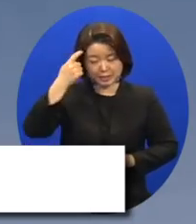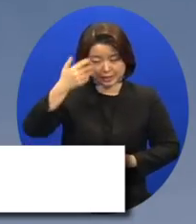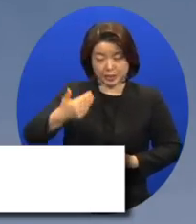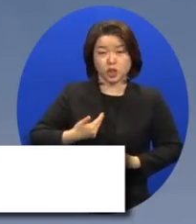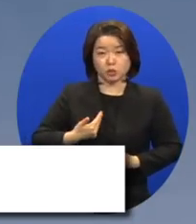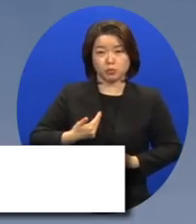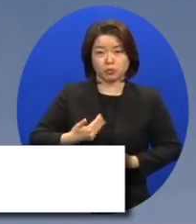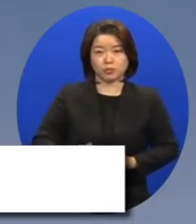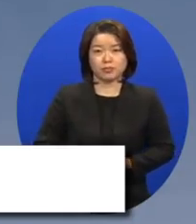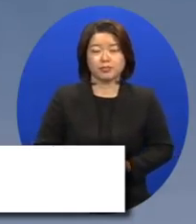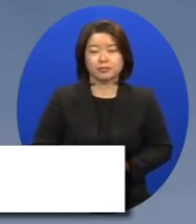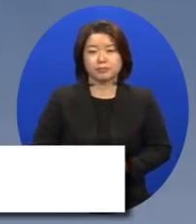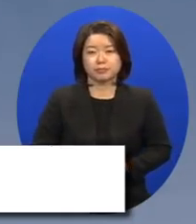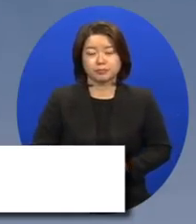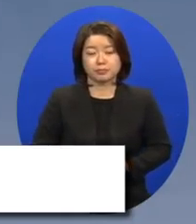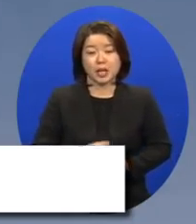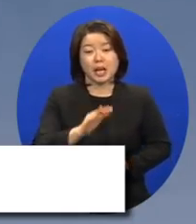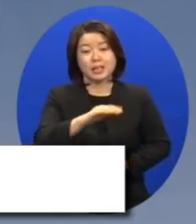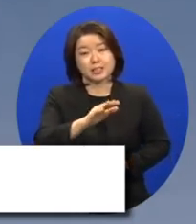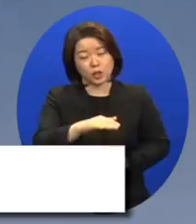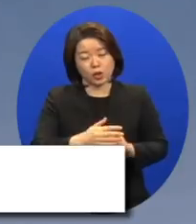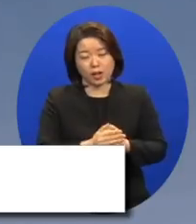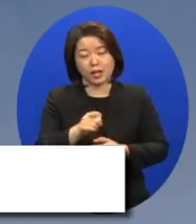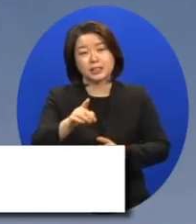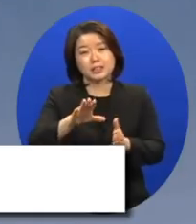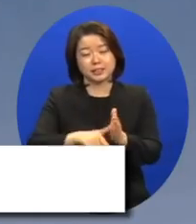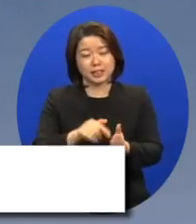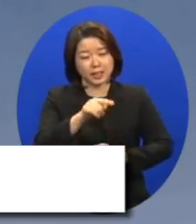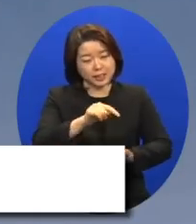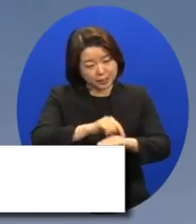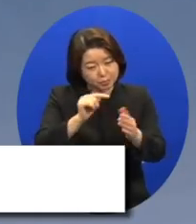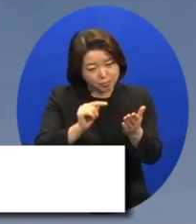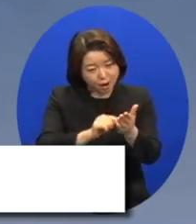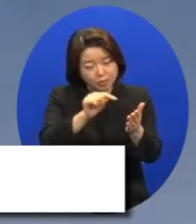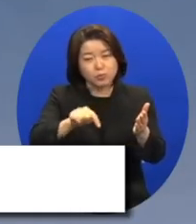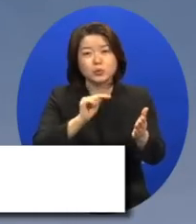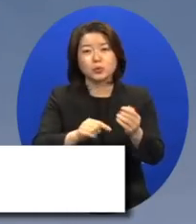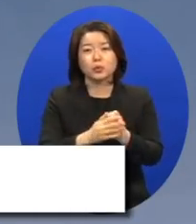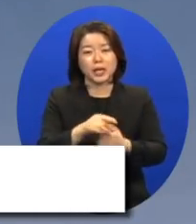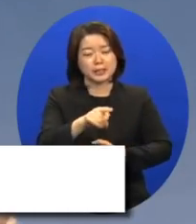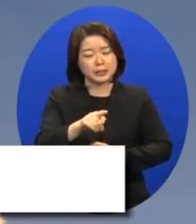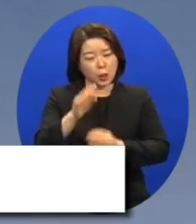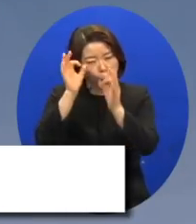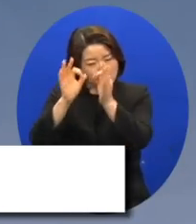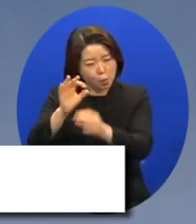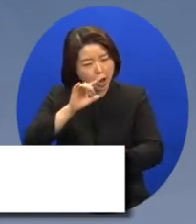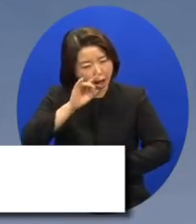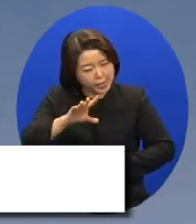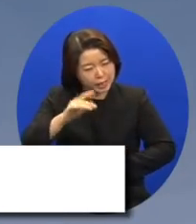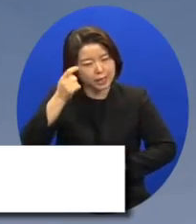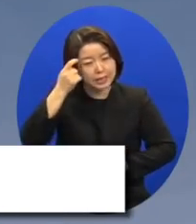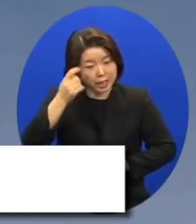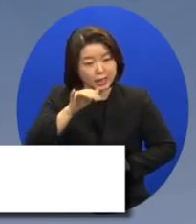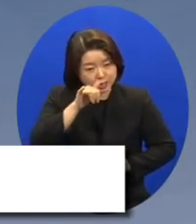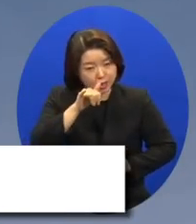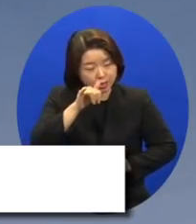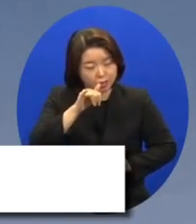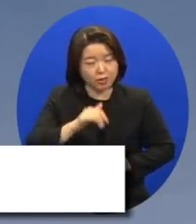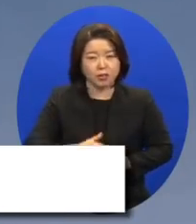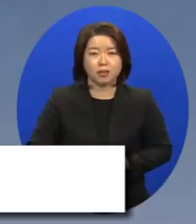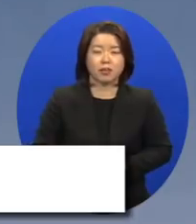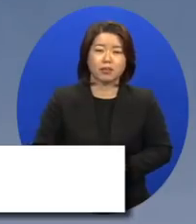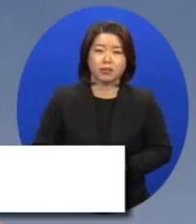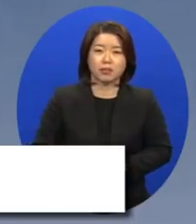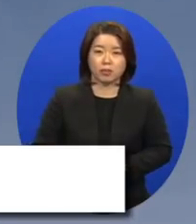하셨어요 기성화 그때 내 마음속에 그걸 보면 안된다는 생각도 있었냐